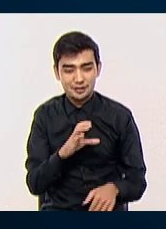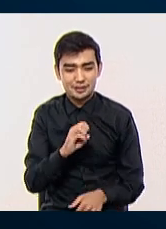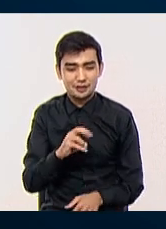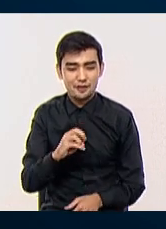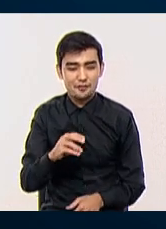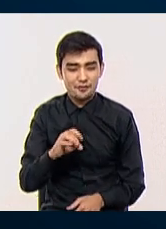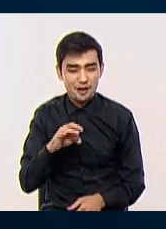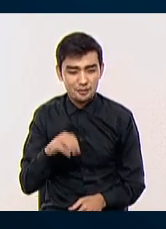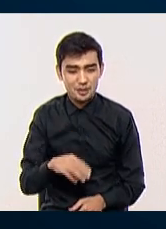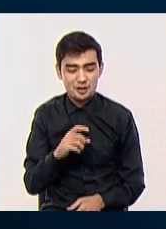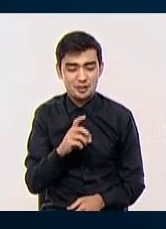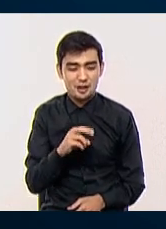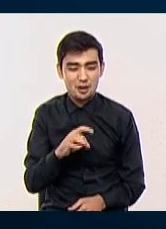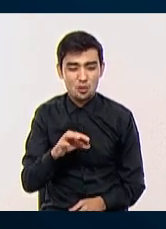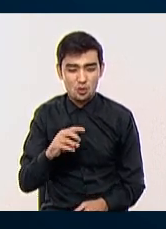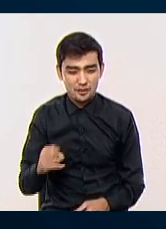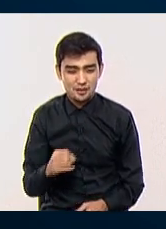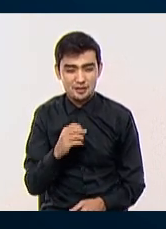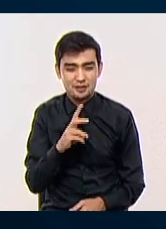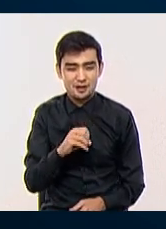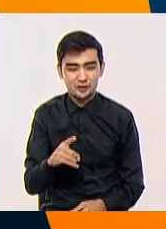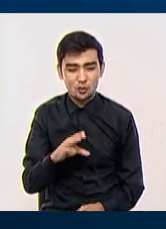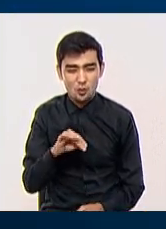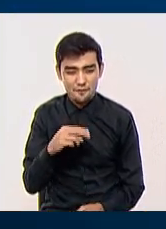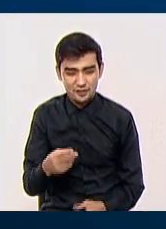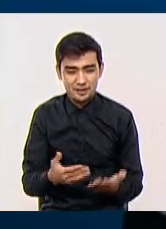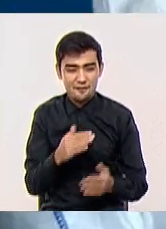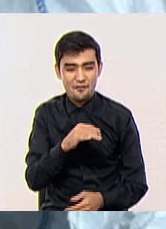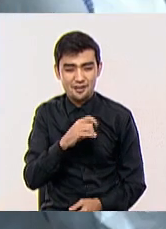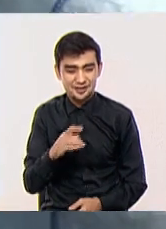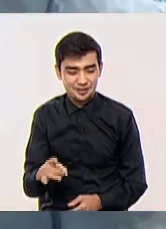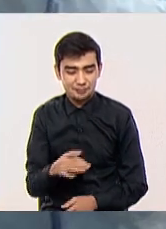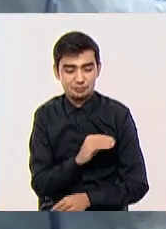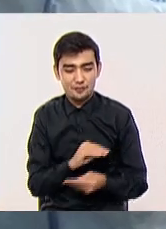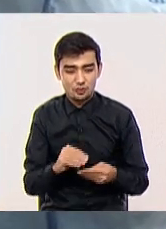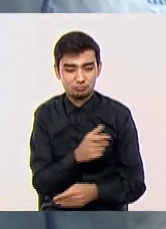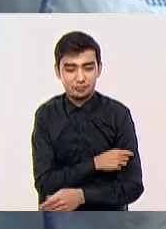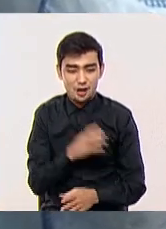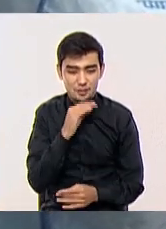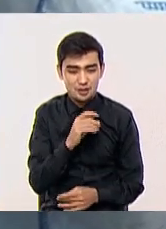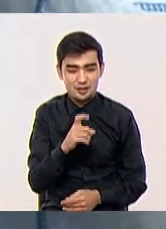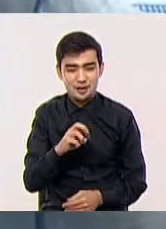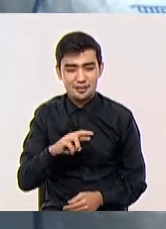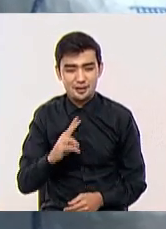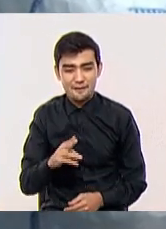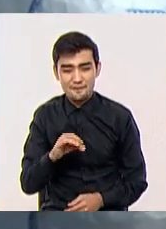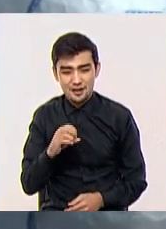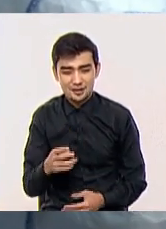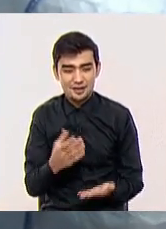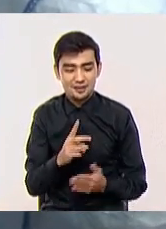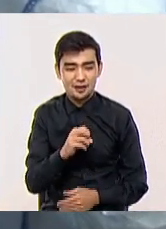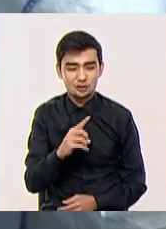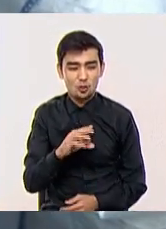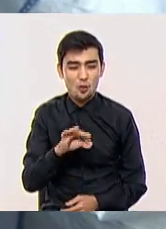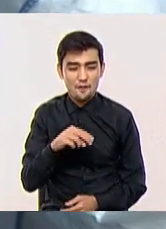Коронавак, Хаятвакс, Казковид және Файзер екпелерін салдыра алады. Ал Синофарм, Коронавак, Хаятвакс, сондай-ақ Казковид